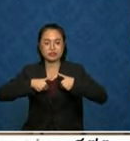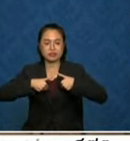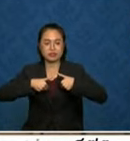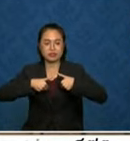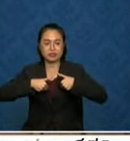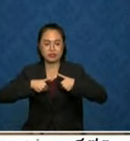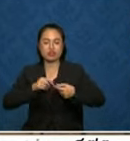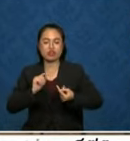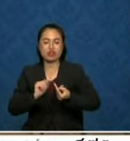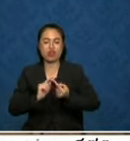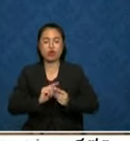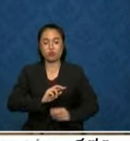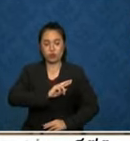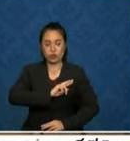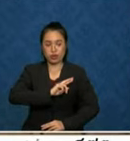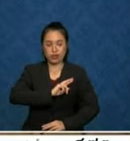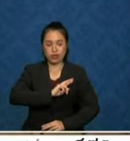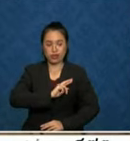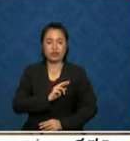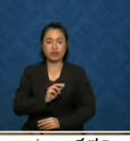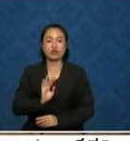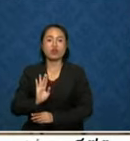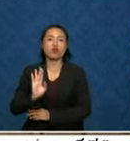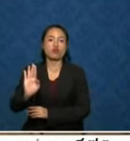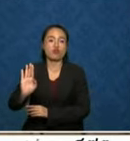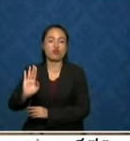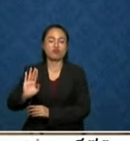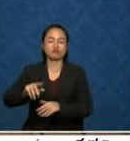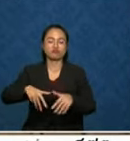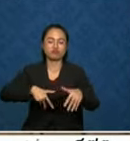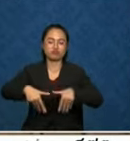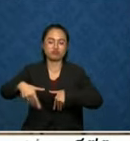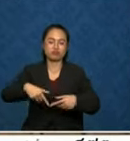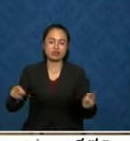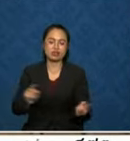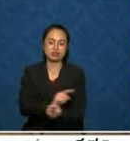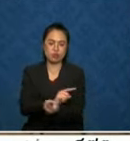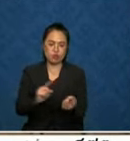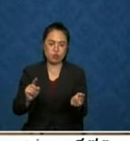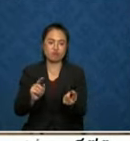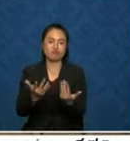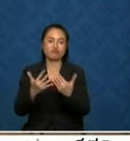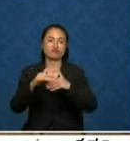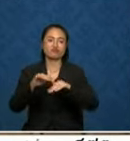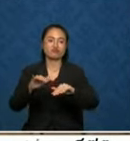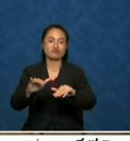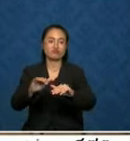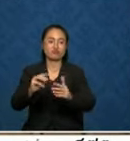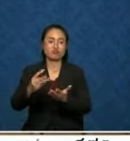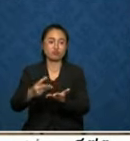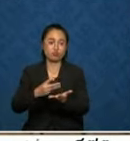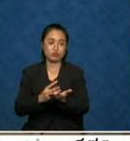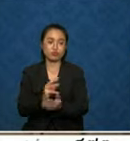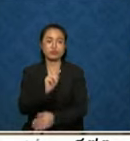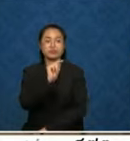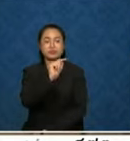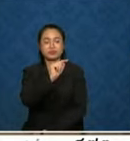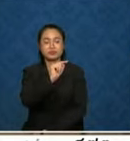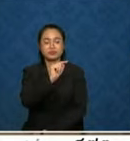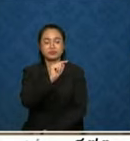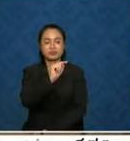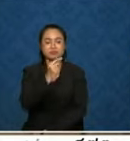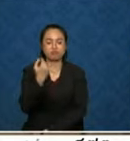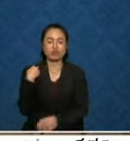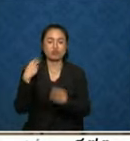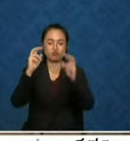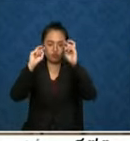ทั้งของตัวเองระดับปัจเจกและของทุกคนในสังคมองค์ประกอบของวิชานี้นะคะท่านประธานจริงๆแล้วมีหลายทฤษ